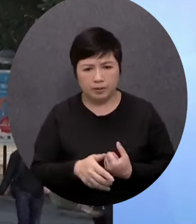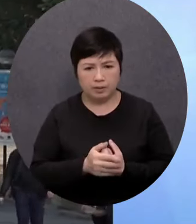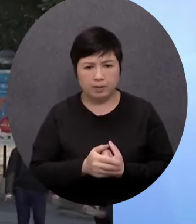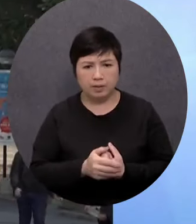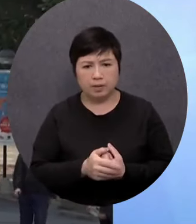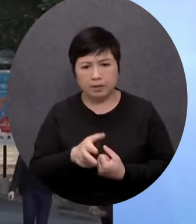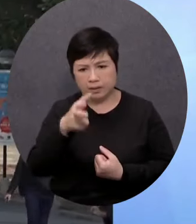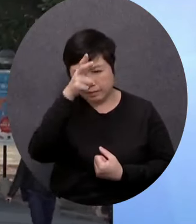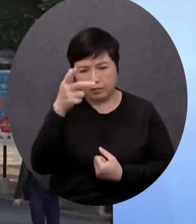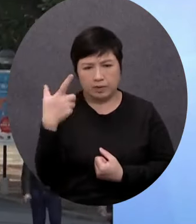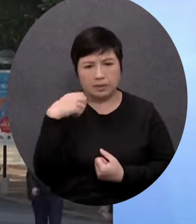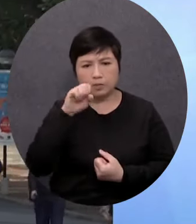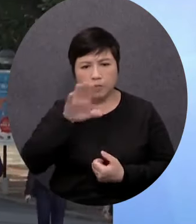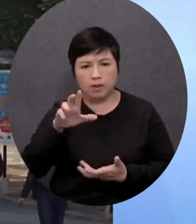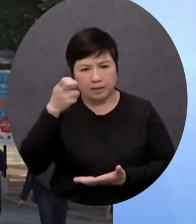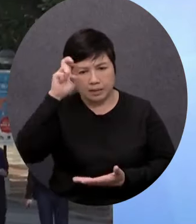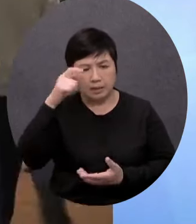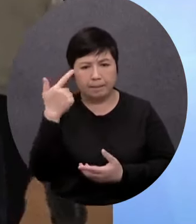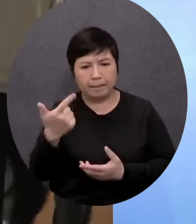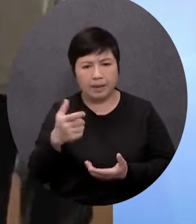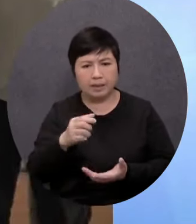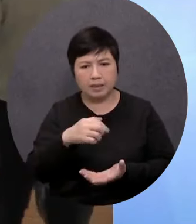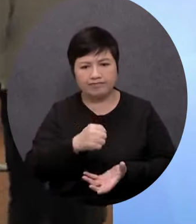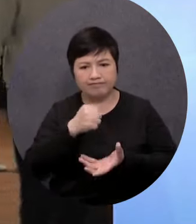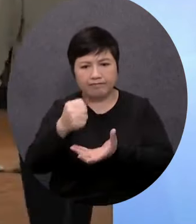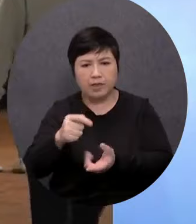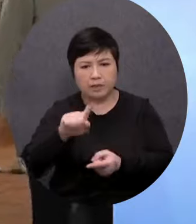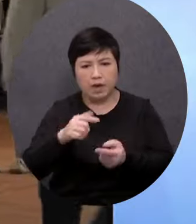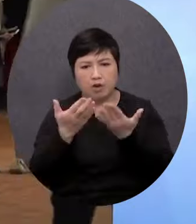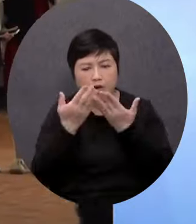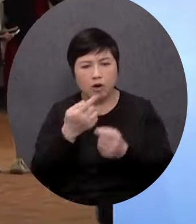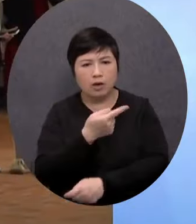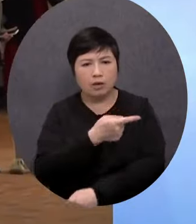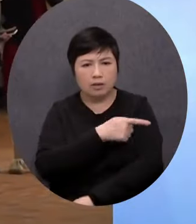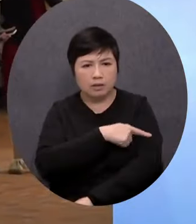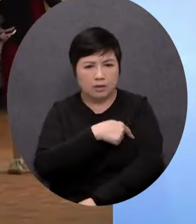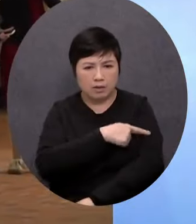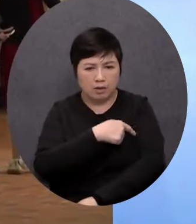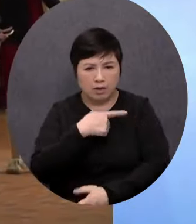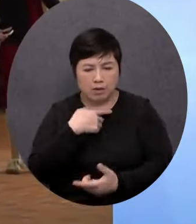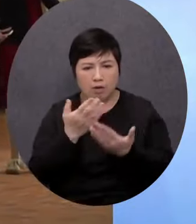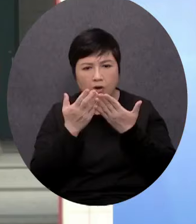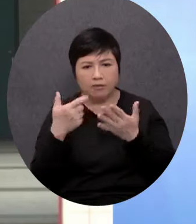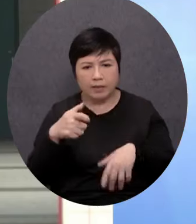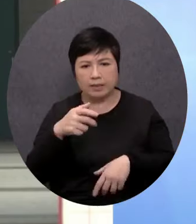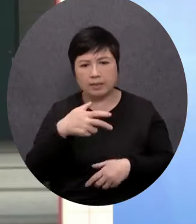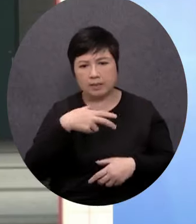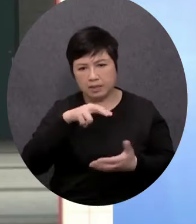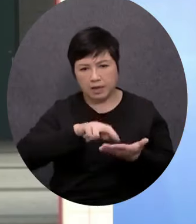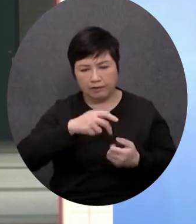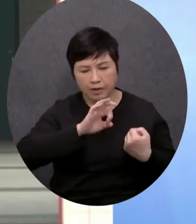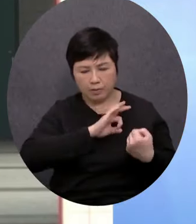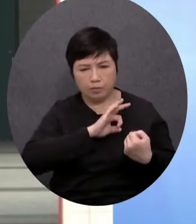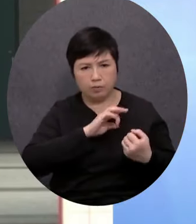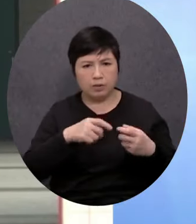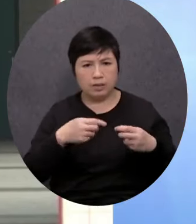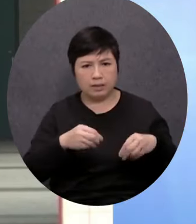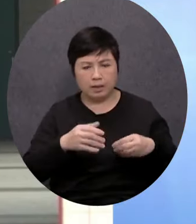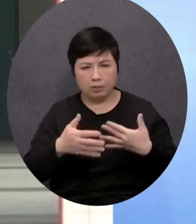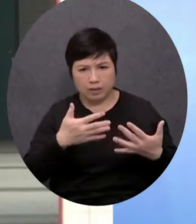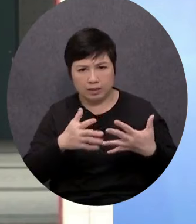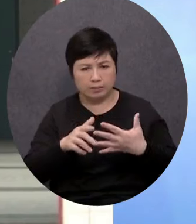政府早前话正检讨八间资助大学嘅学士学费。喺立法会教育事务委员会会议，有议员关注